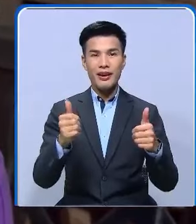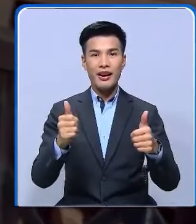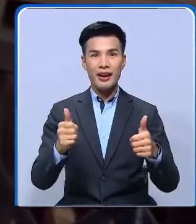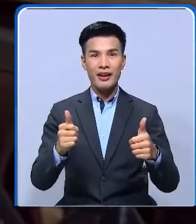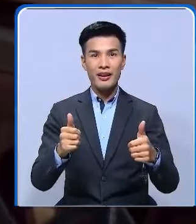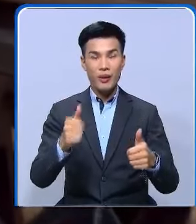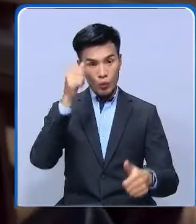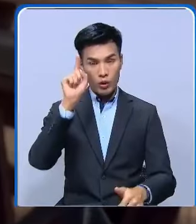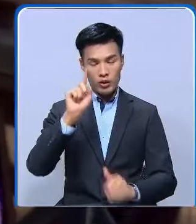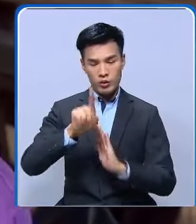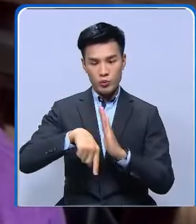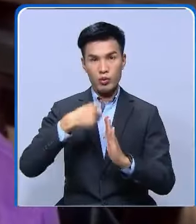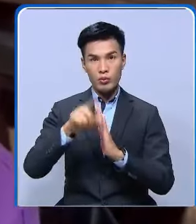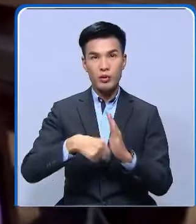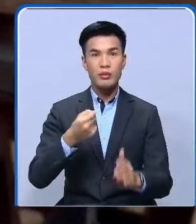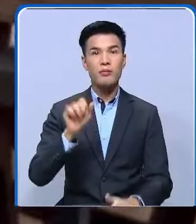15ชั่วโมง